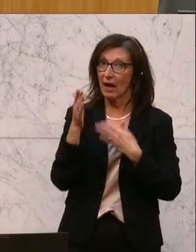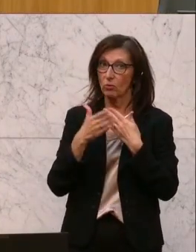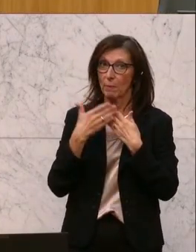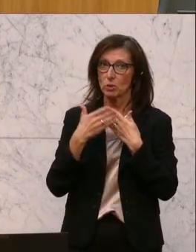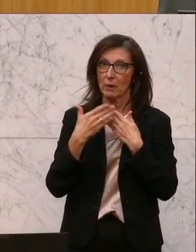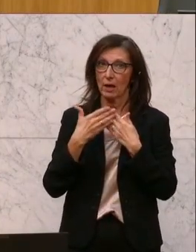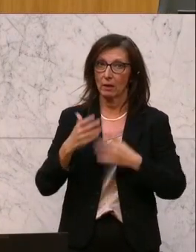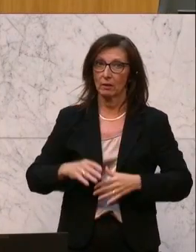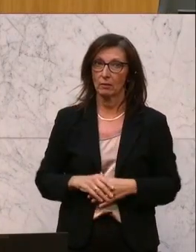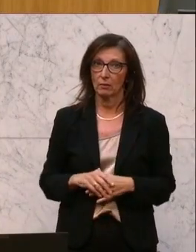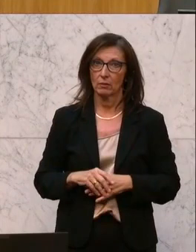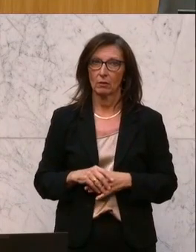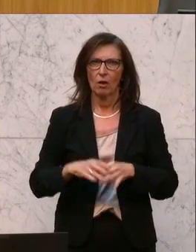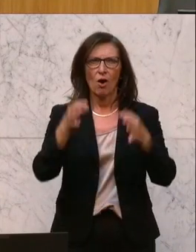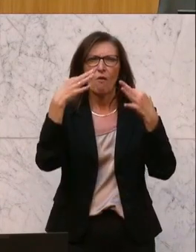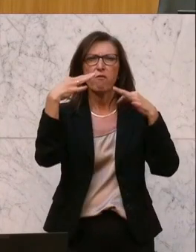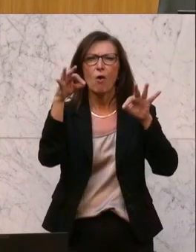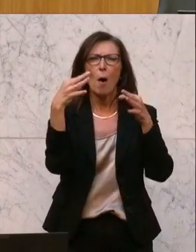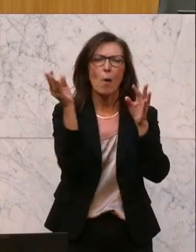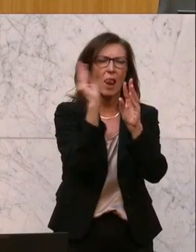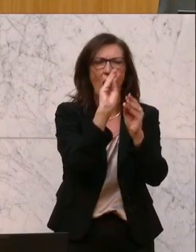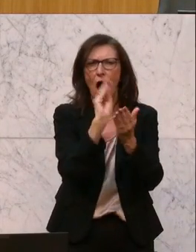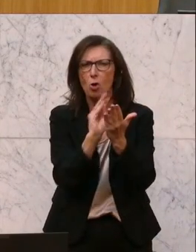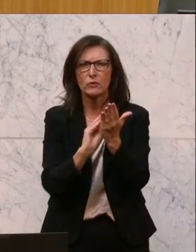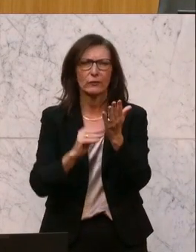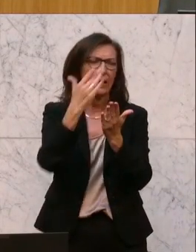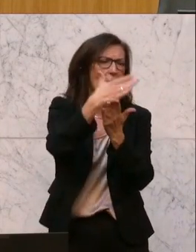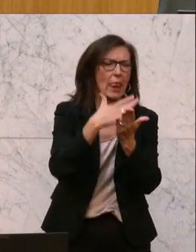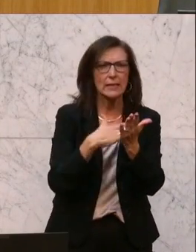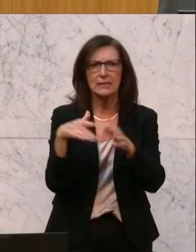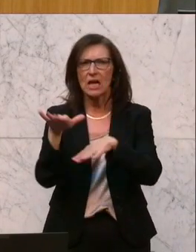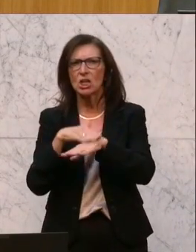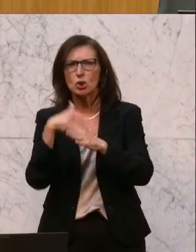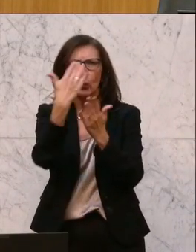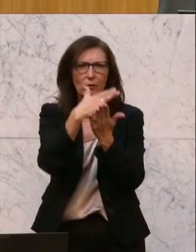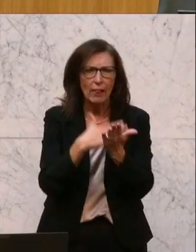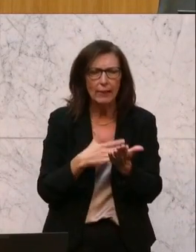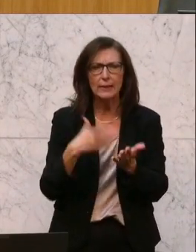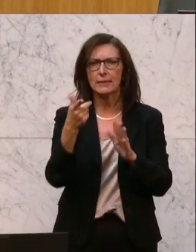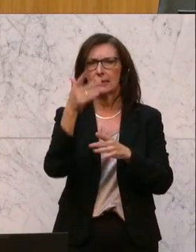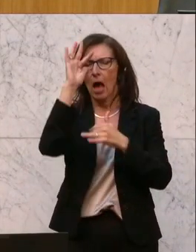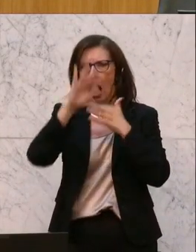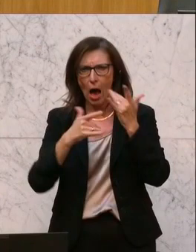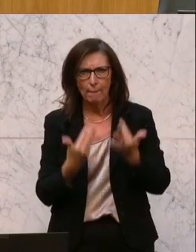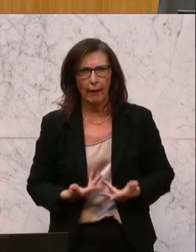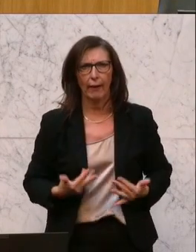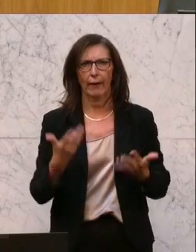dafür, Formulare ausfüllen, Listen um Listen, Entschuldigungslisten, Abrechnung